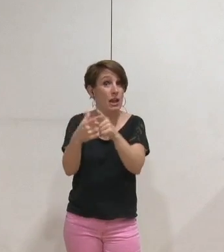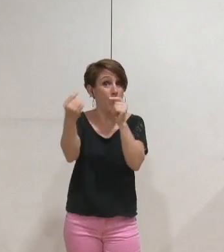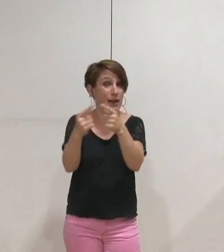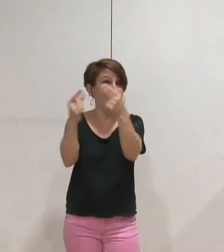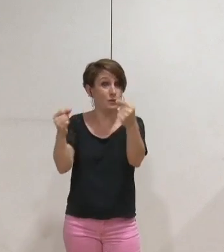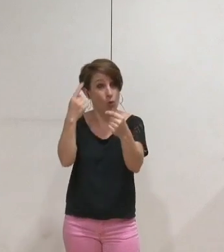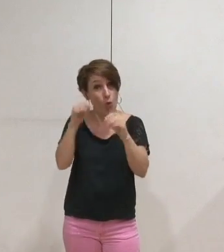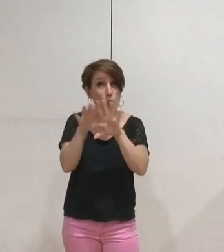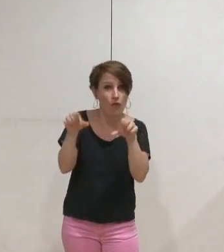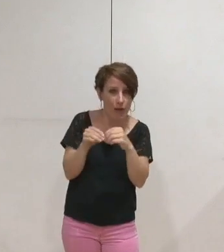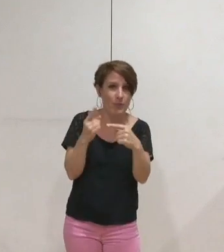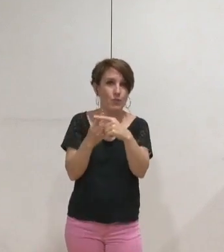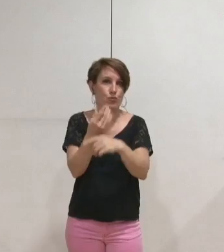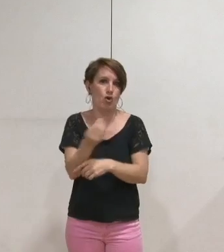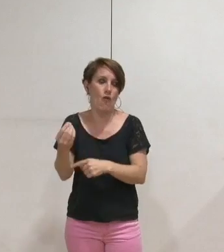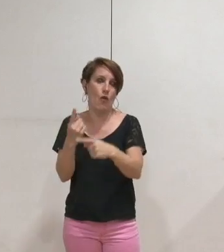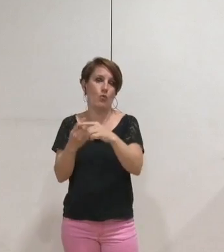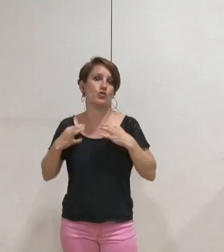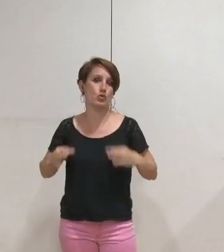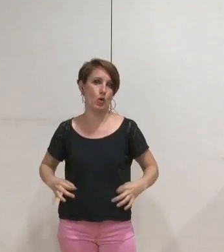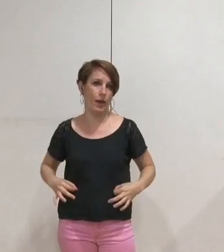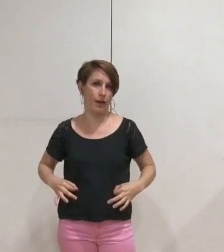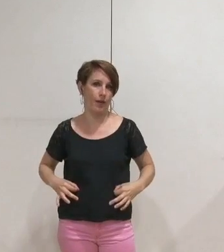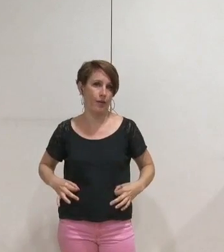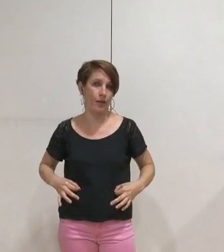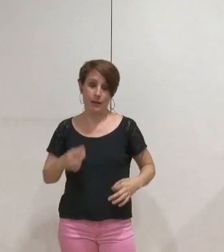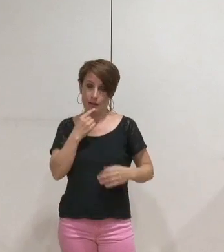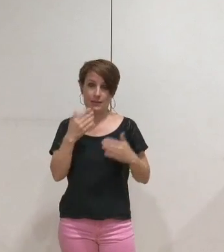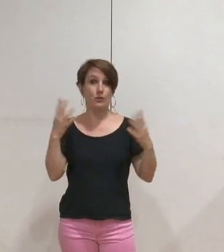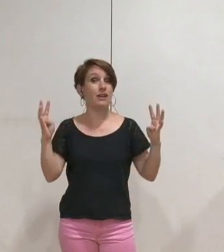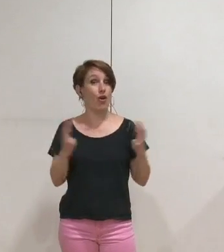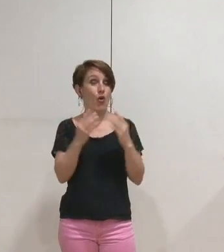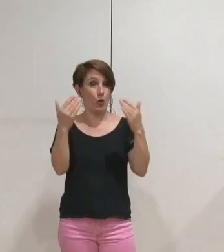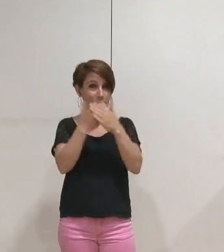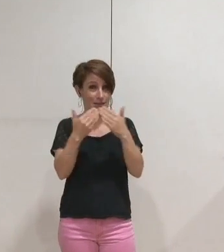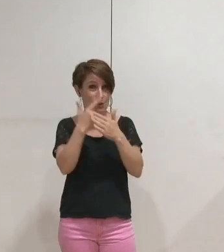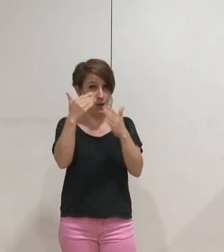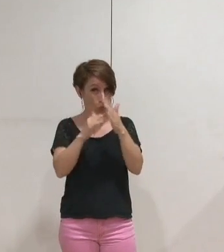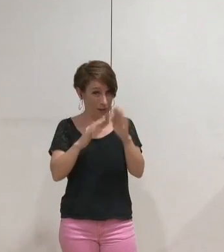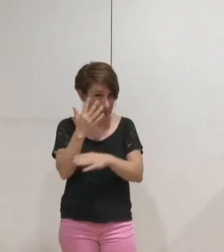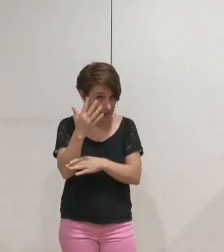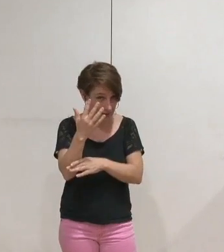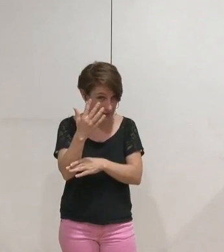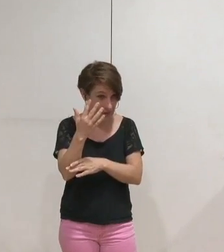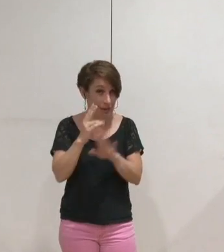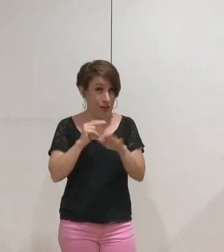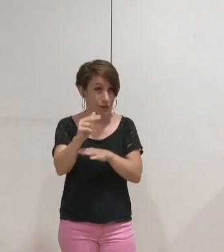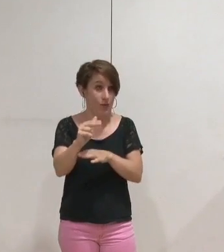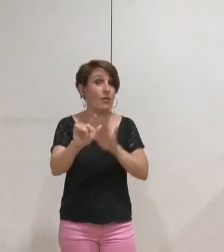et les familles c'est-à-dire que nous allons offrir pour les rencontres du Cinéma de montagne 2015 plus de 12000 places